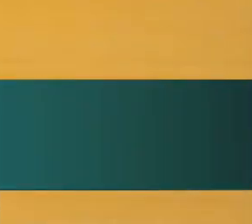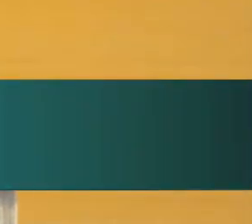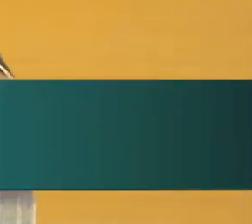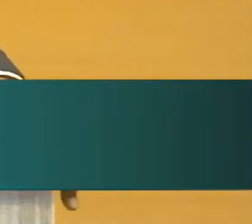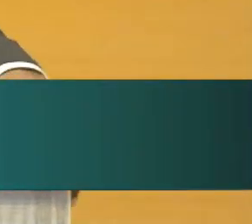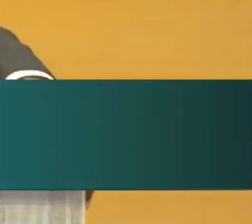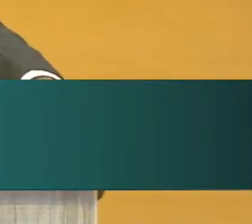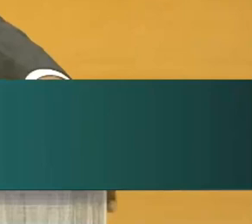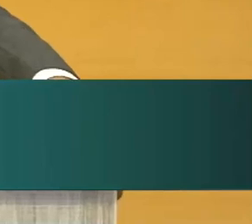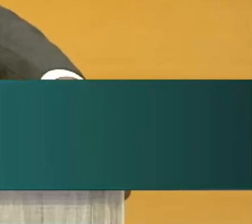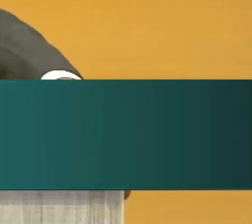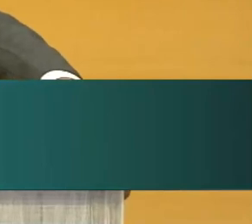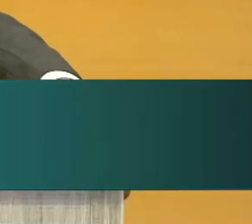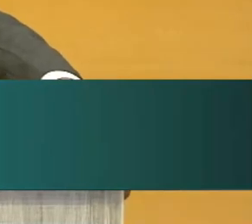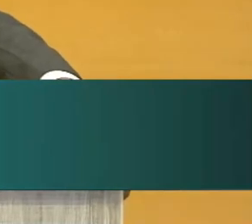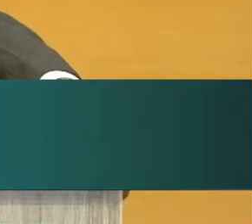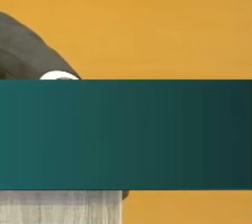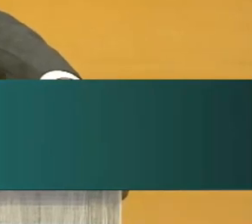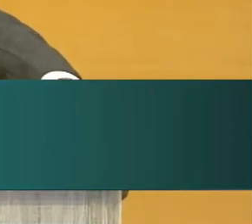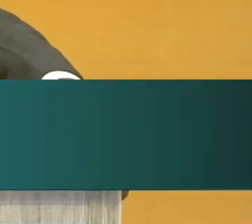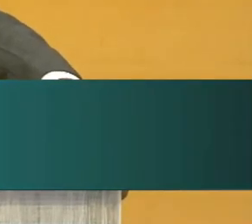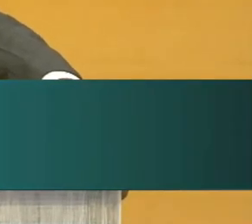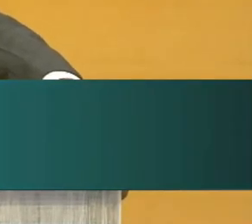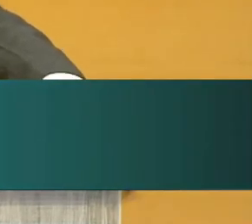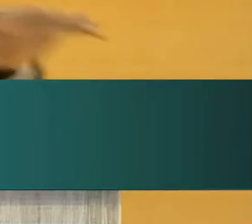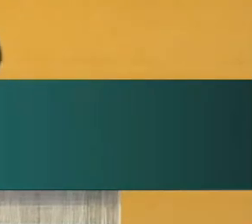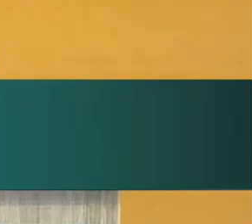la vision céleste.